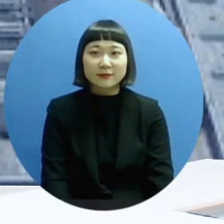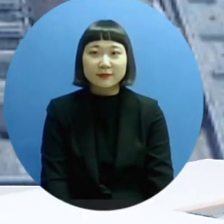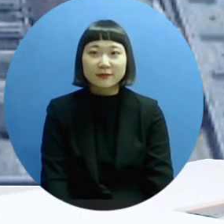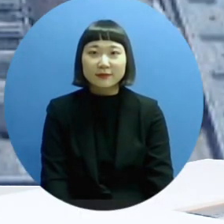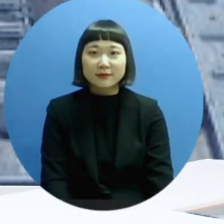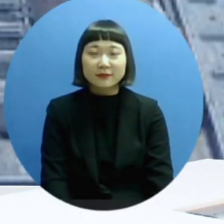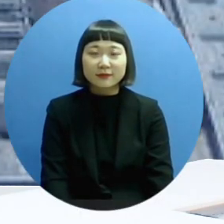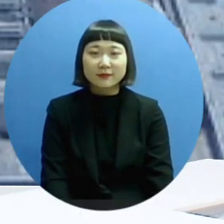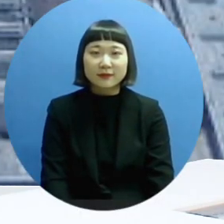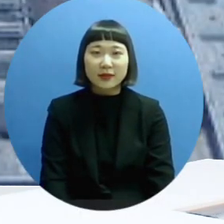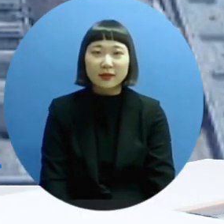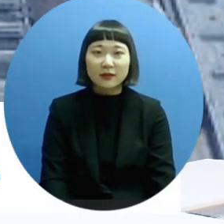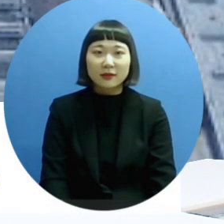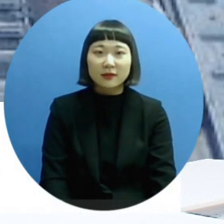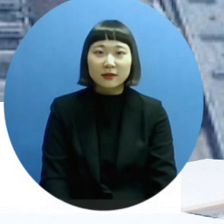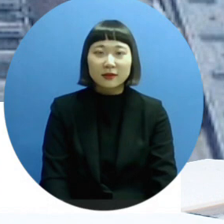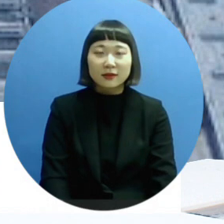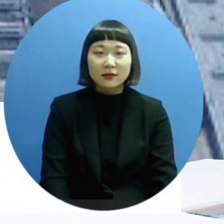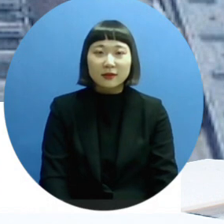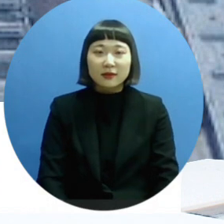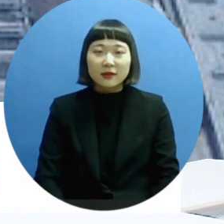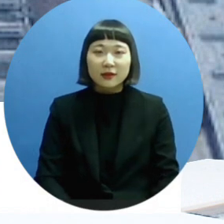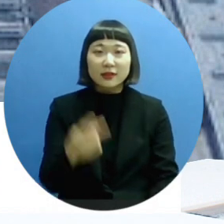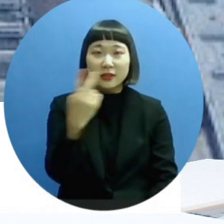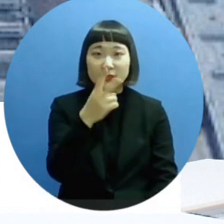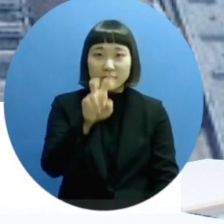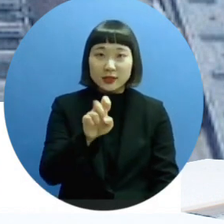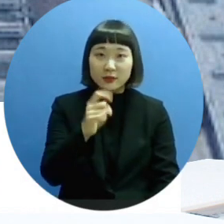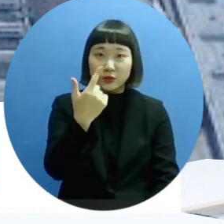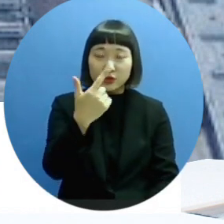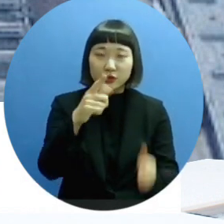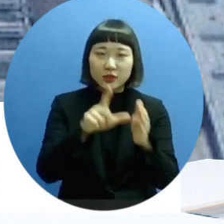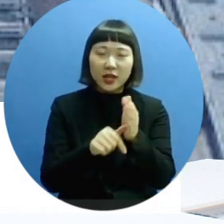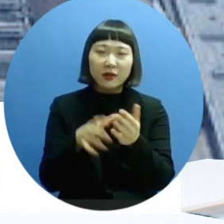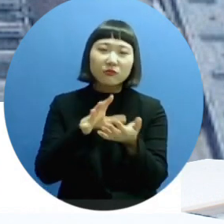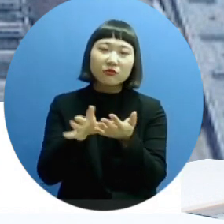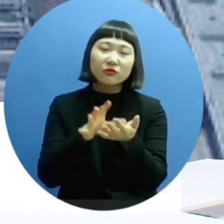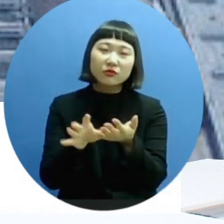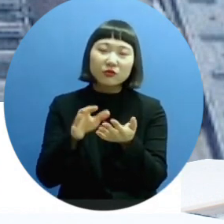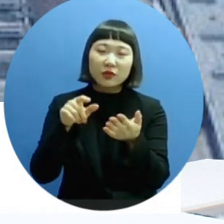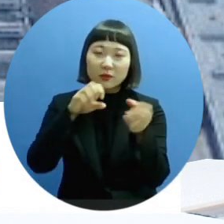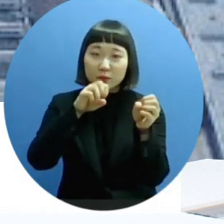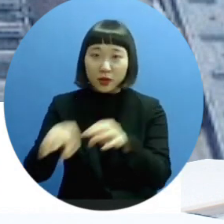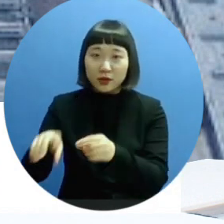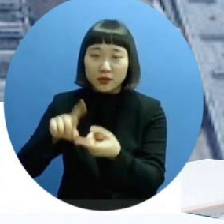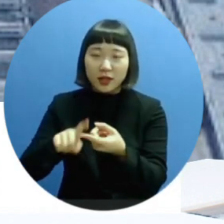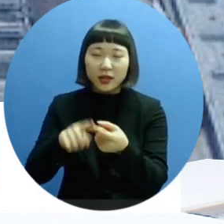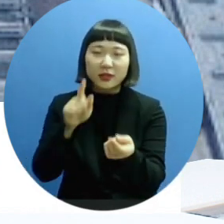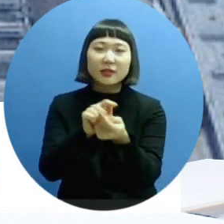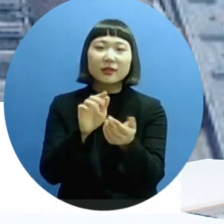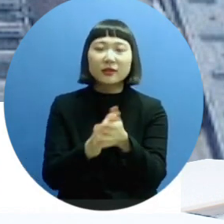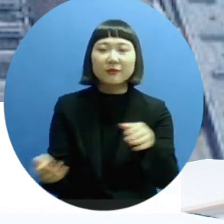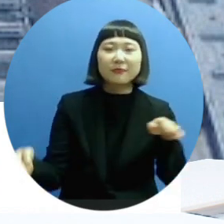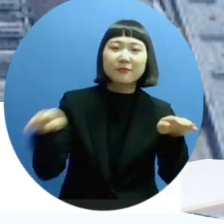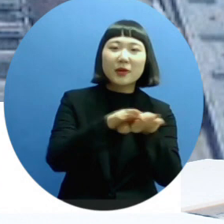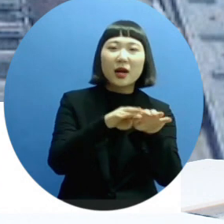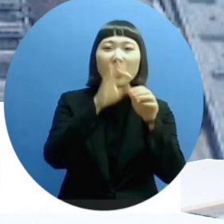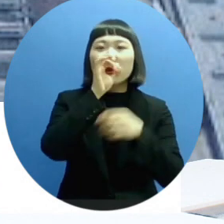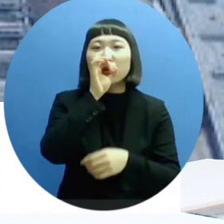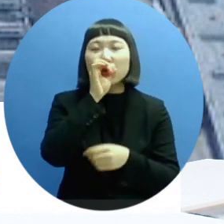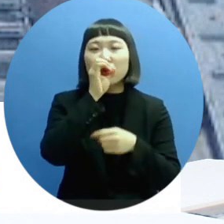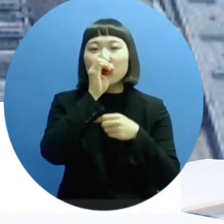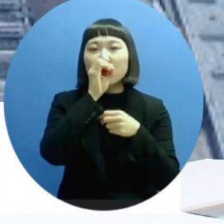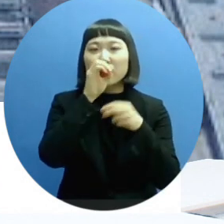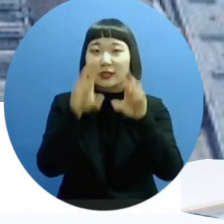다음 소식입니다. 오는 2026년에는 생활 폐기물 직매립이 금지됩니다. 인천시는 권역별로 소각장